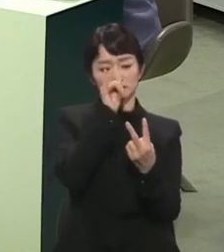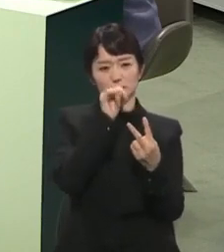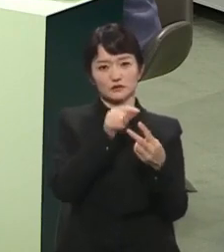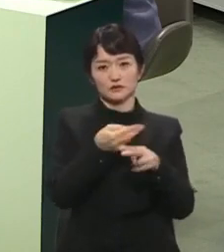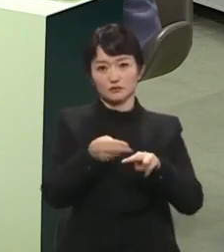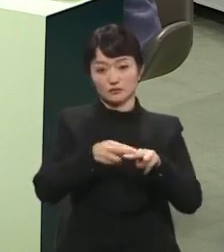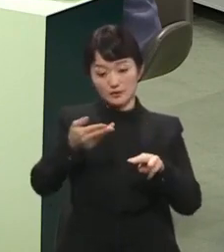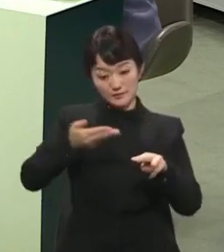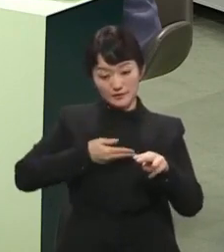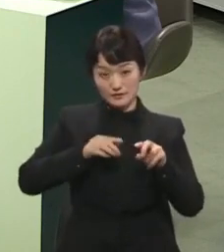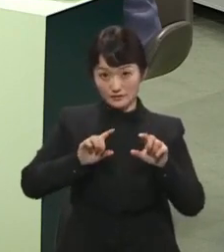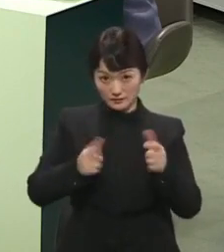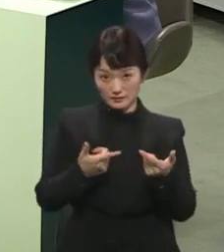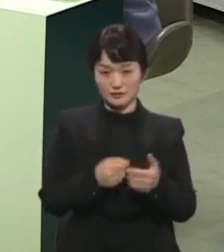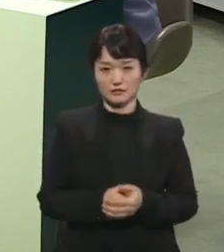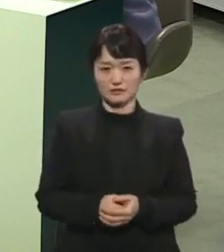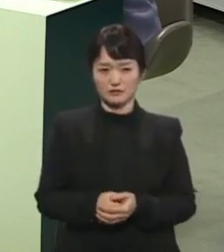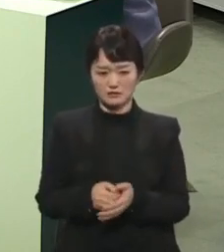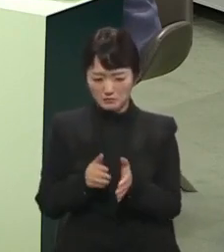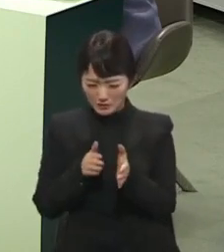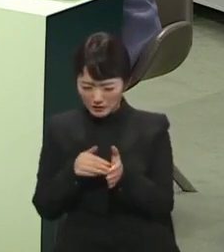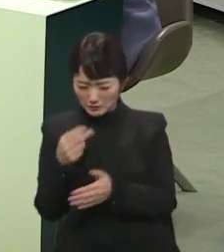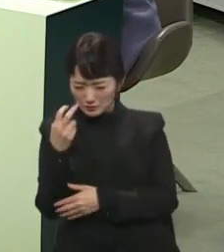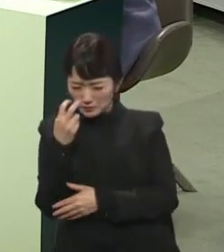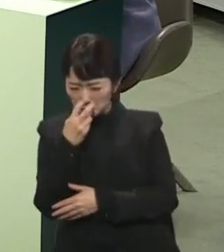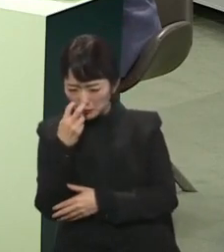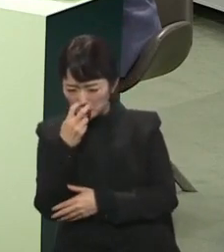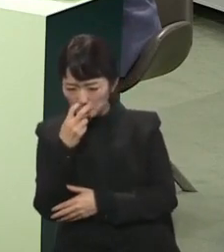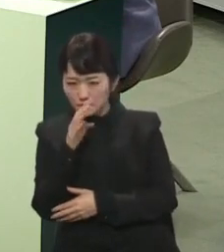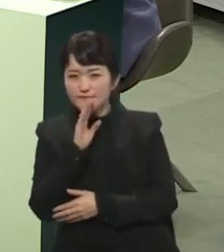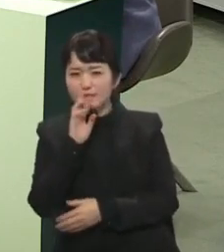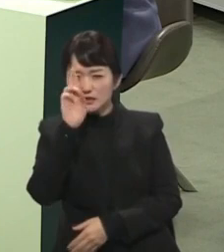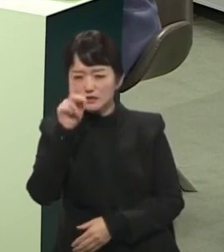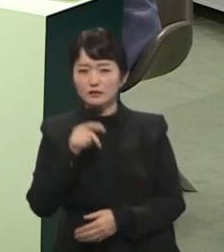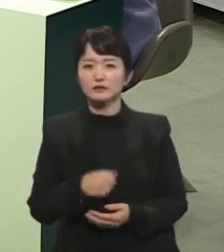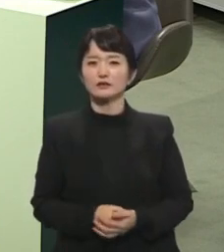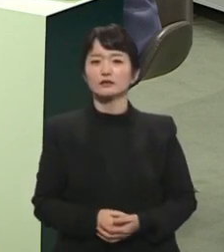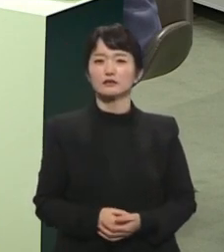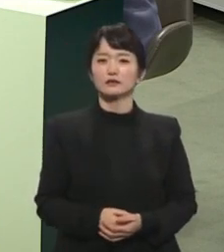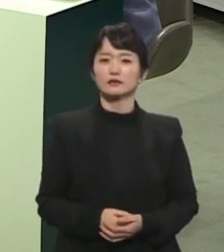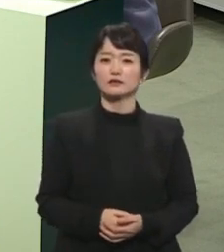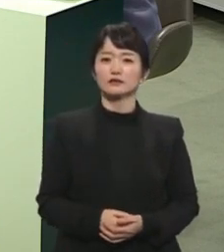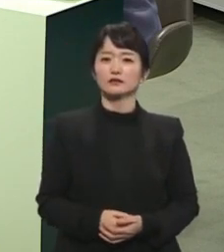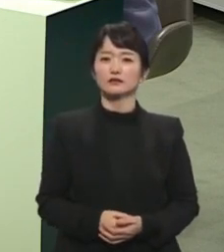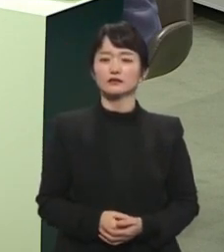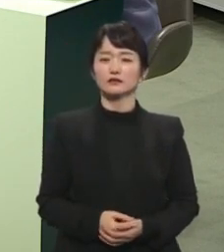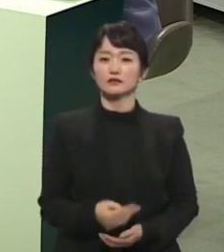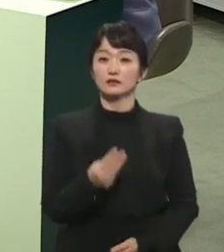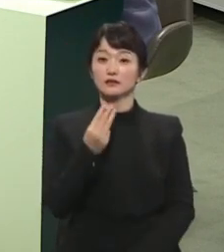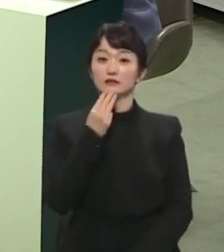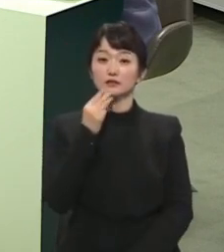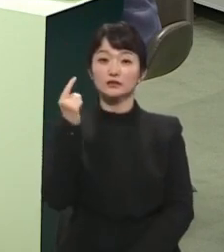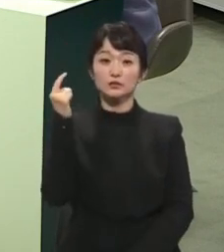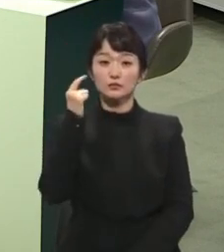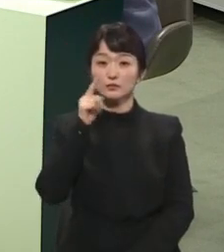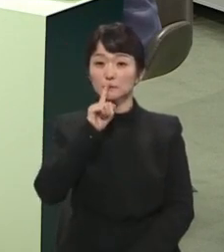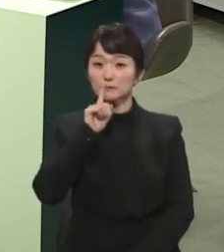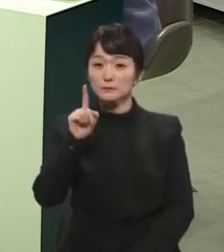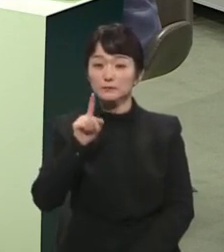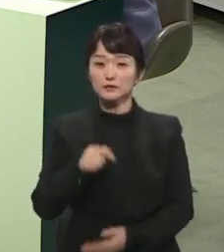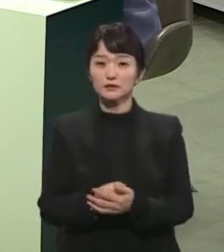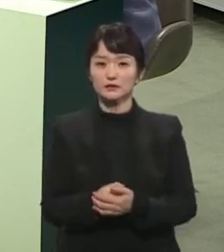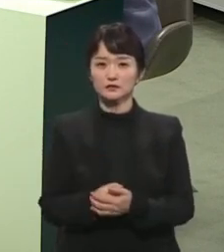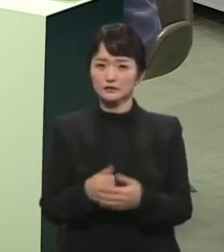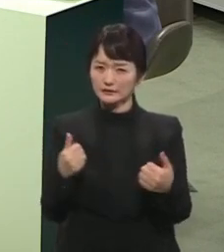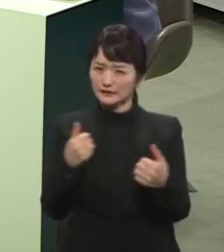여부와 그리고 함정 수사 함정 취재에 해당하느냐 아 서울의 소리 이제 주장은 인사 청탁에